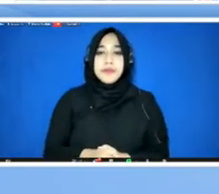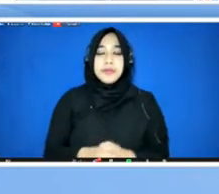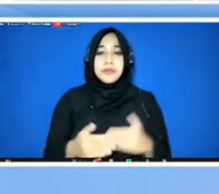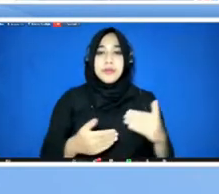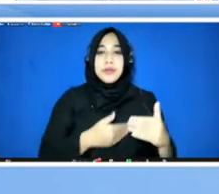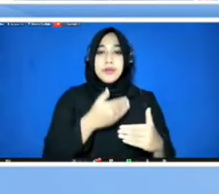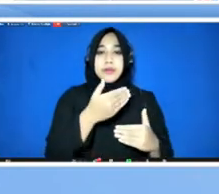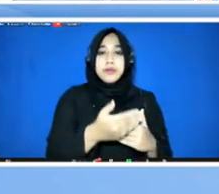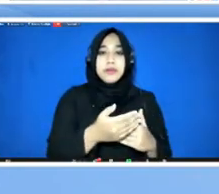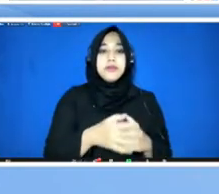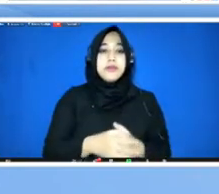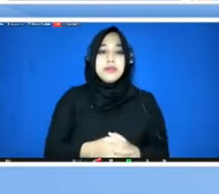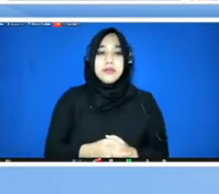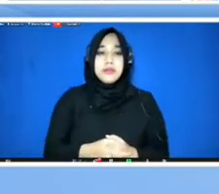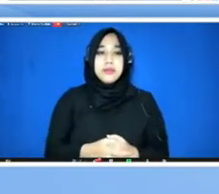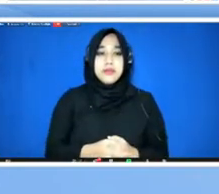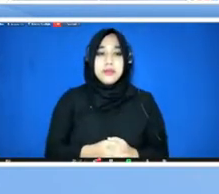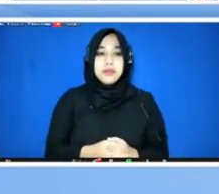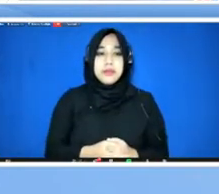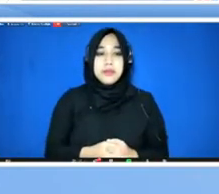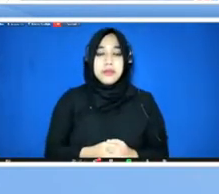Kemudian, sebentar.